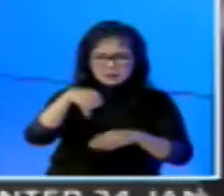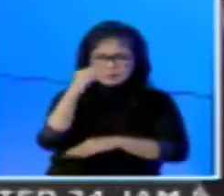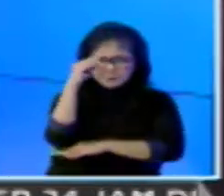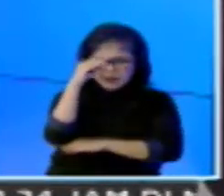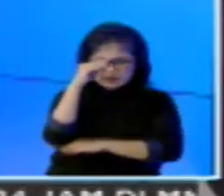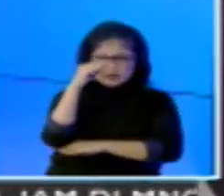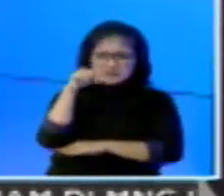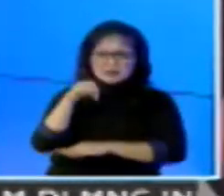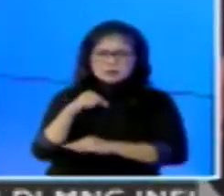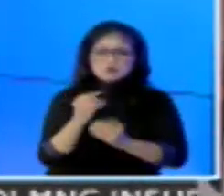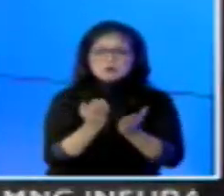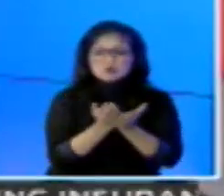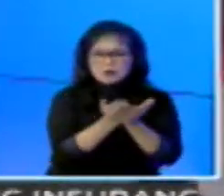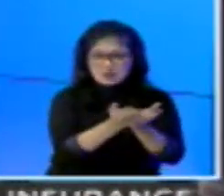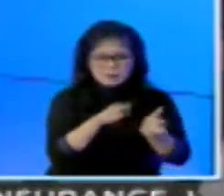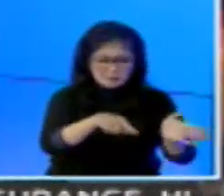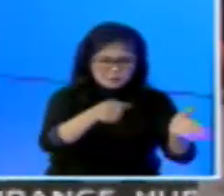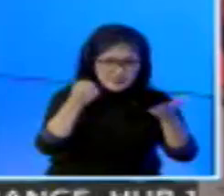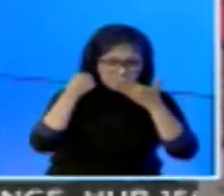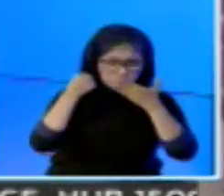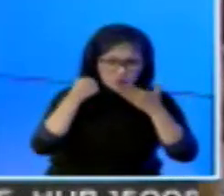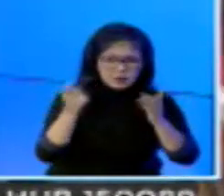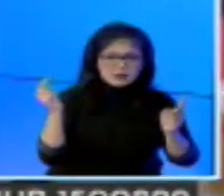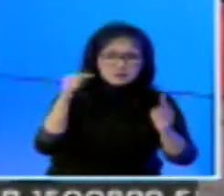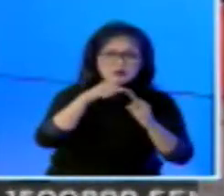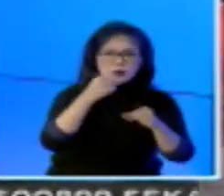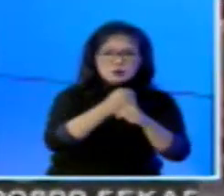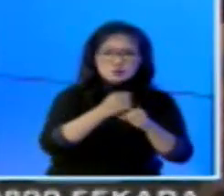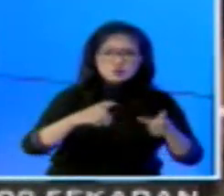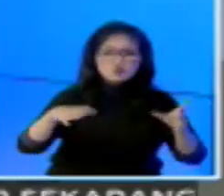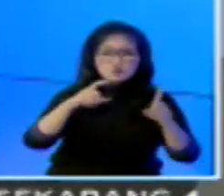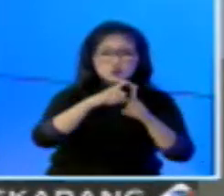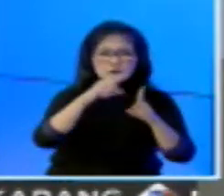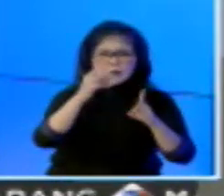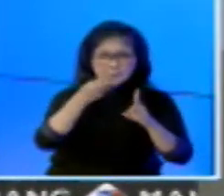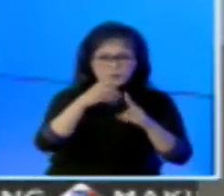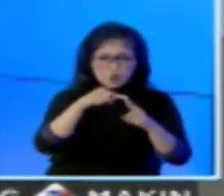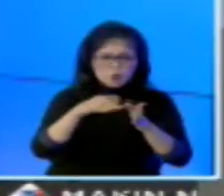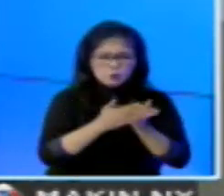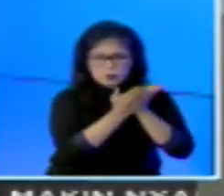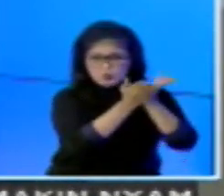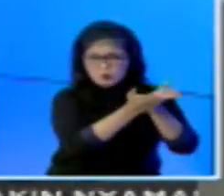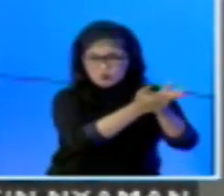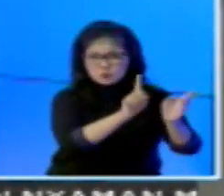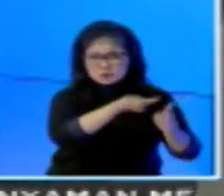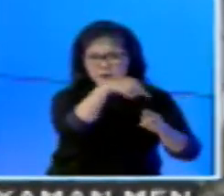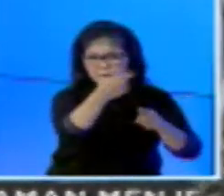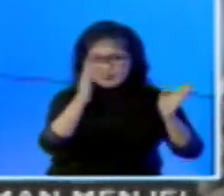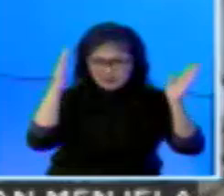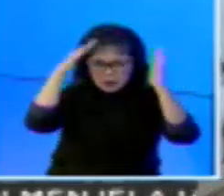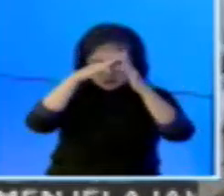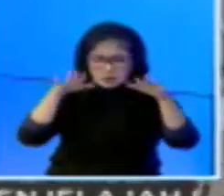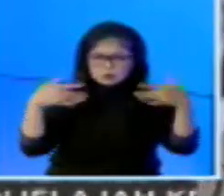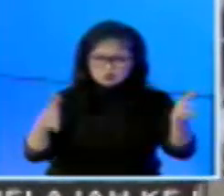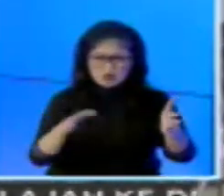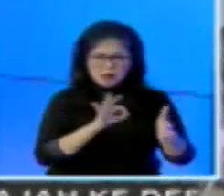Mereka menempuh perjalanan panjang menumpang KM Gunung Dempo. Tiba di Makassar, para pengungsi langsung didata oleh relawan yang